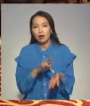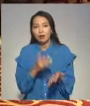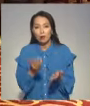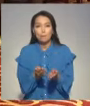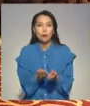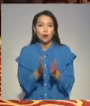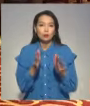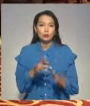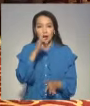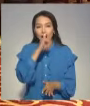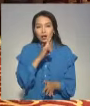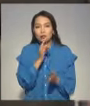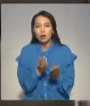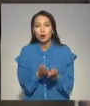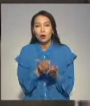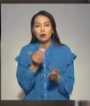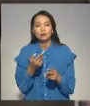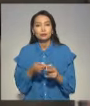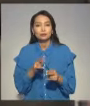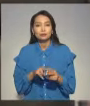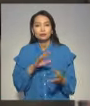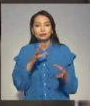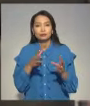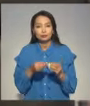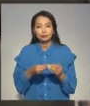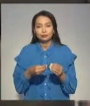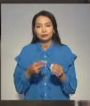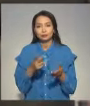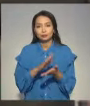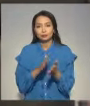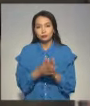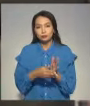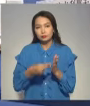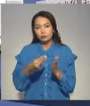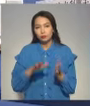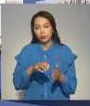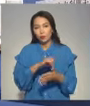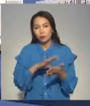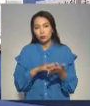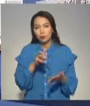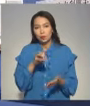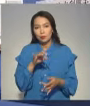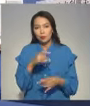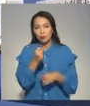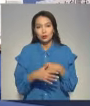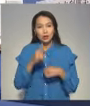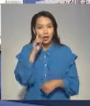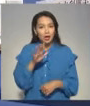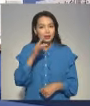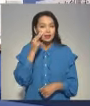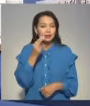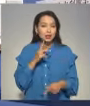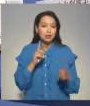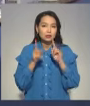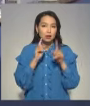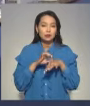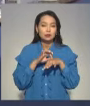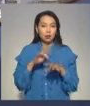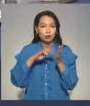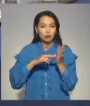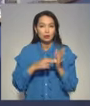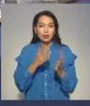логистика орталығының іргетасын қалау рәсімі болады, ал 19 мамыр Орталық Азия Қытай саммиті өтеді деп жоспарланған. Сондай-ақ еліміздің